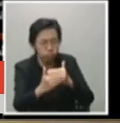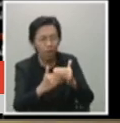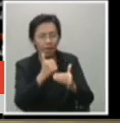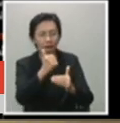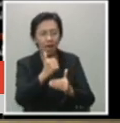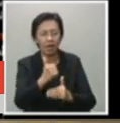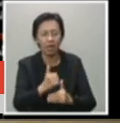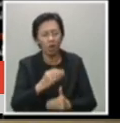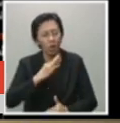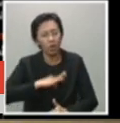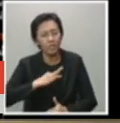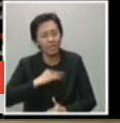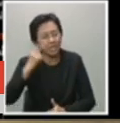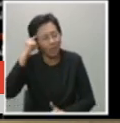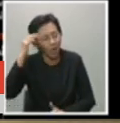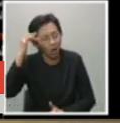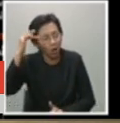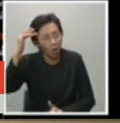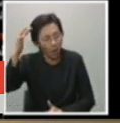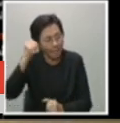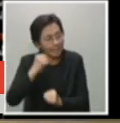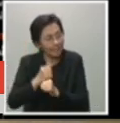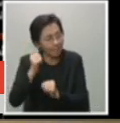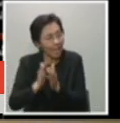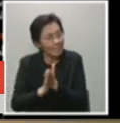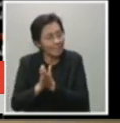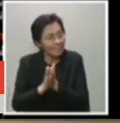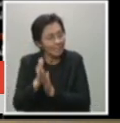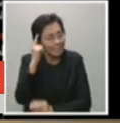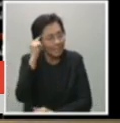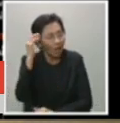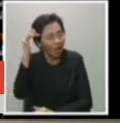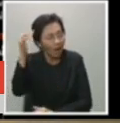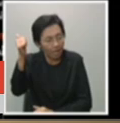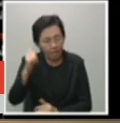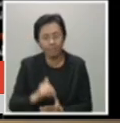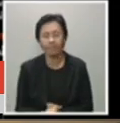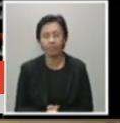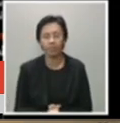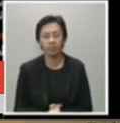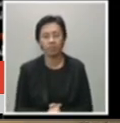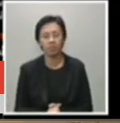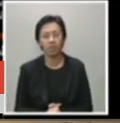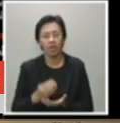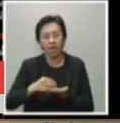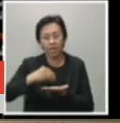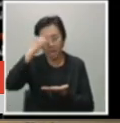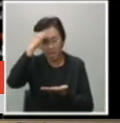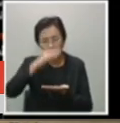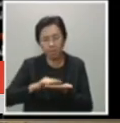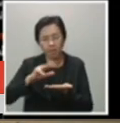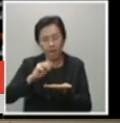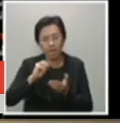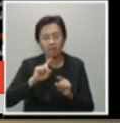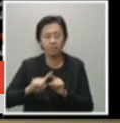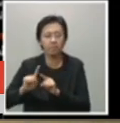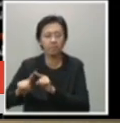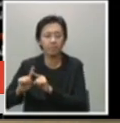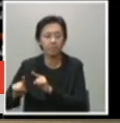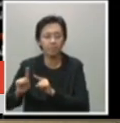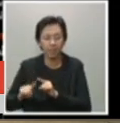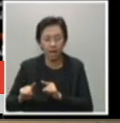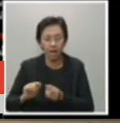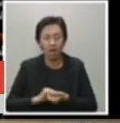ล้วดูมีความหวังเลยนะคะเพื่อนสมาชิกทุกท่านบวกกับเหตุการณ์น้องๆนักศึกษาจากหลายๆมหาวิทยาลัย